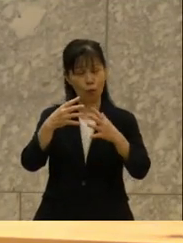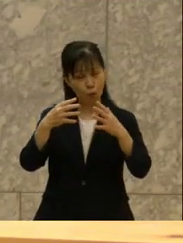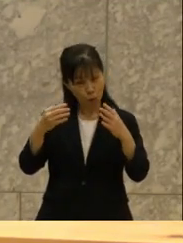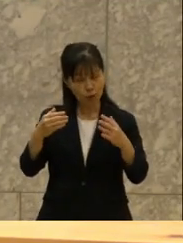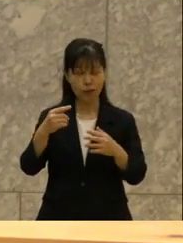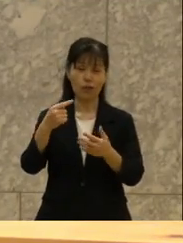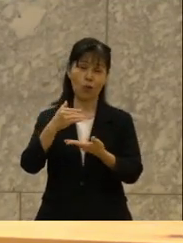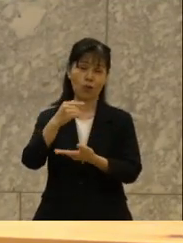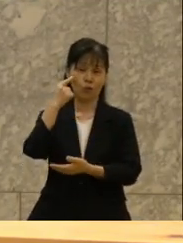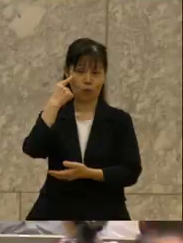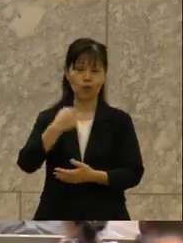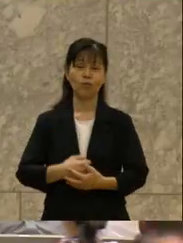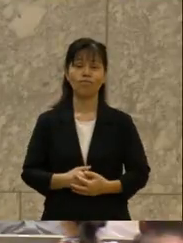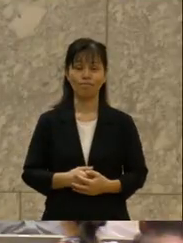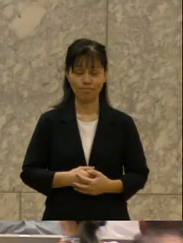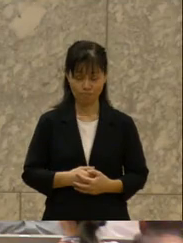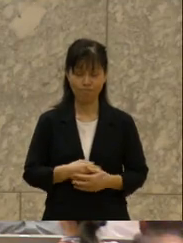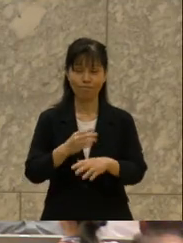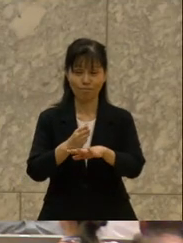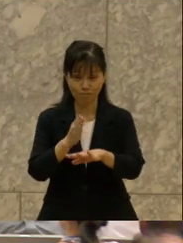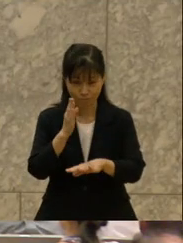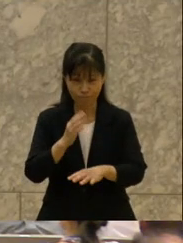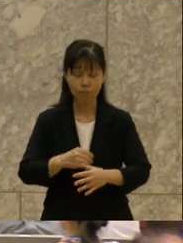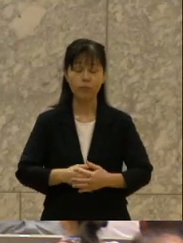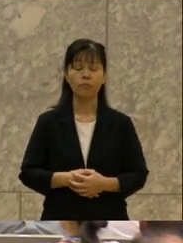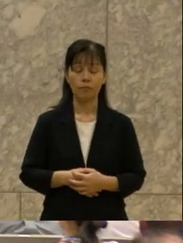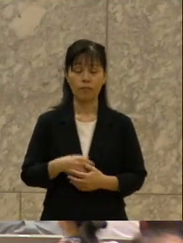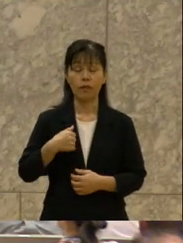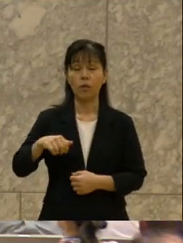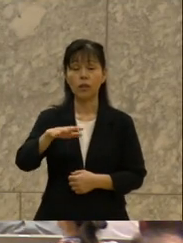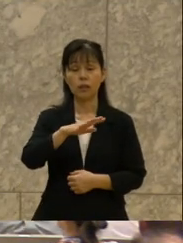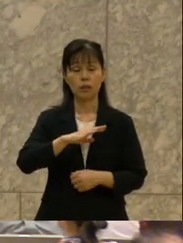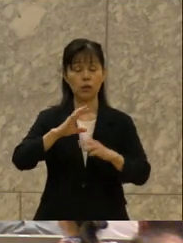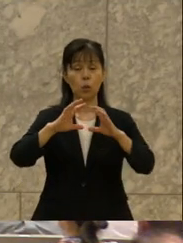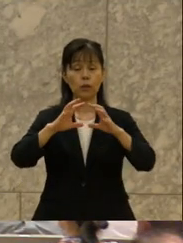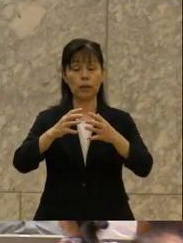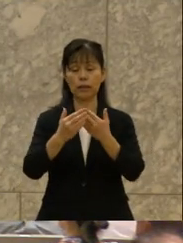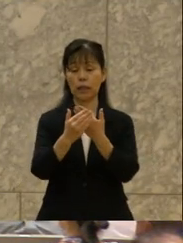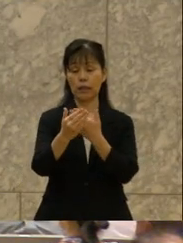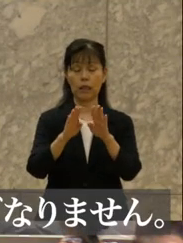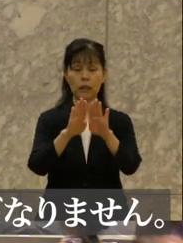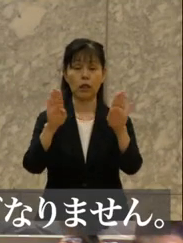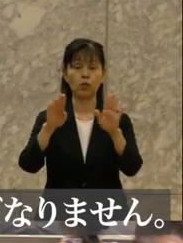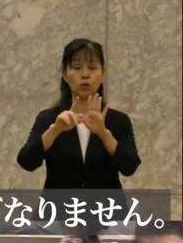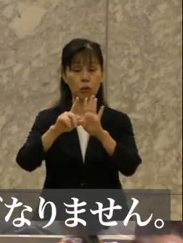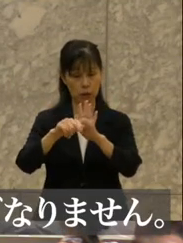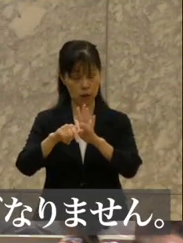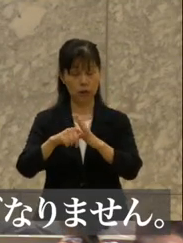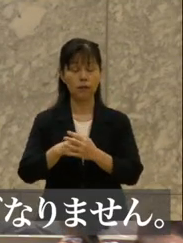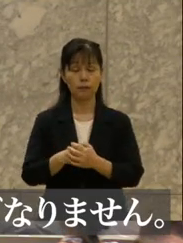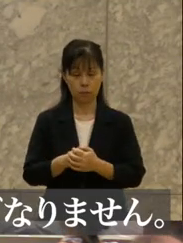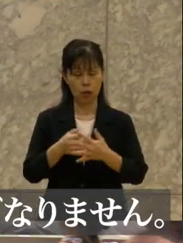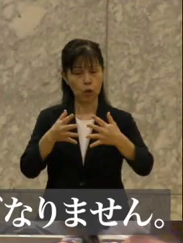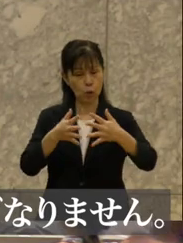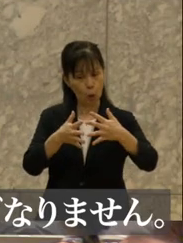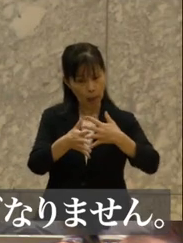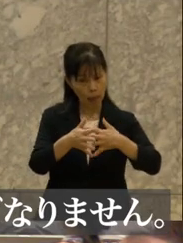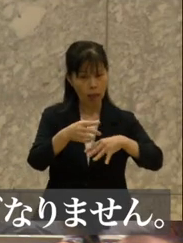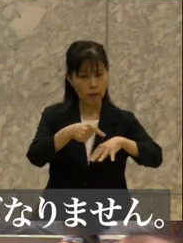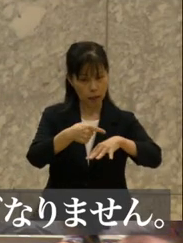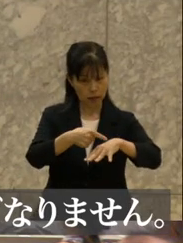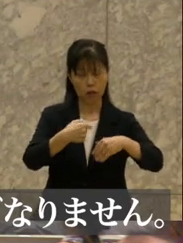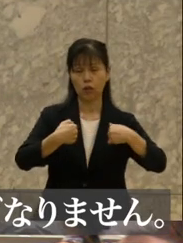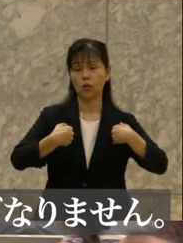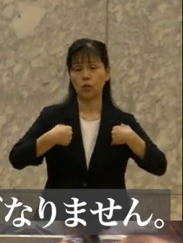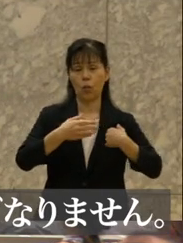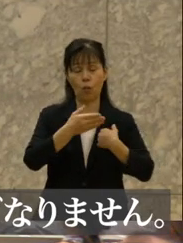だと思いますねはいありがとうございます私たちはですね国際大会を開くときにもちろん透明性のお話それから